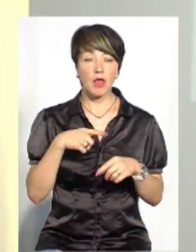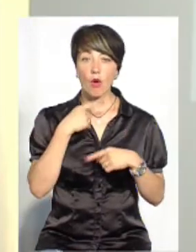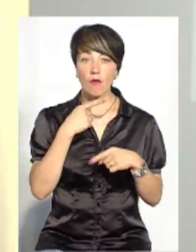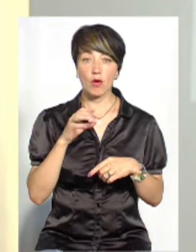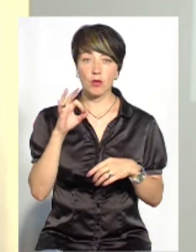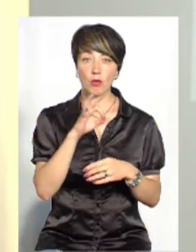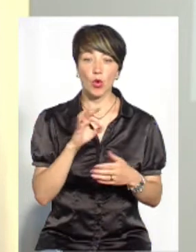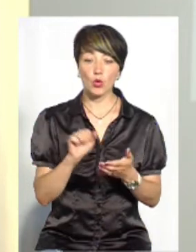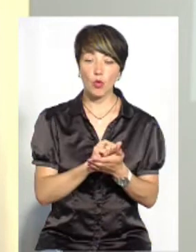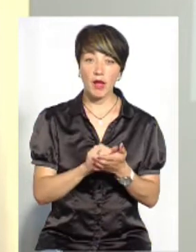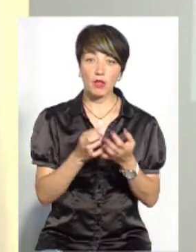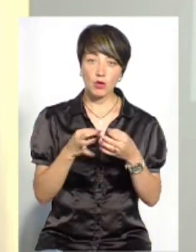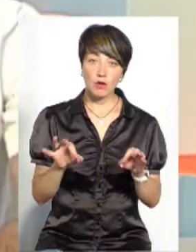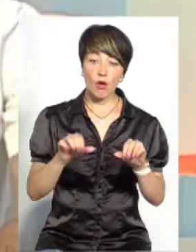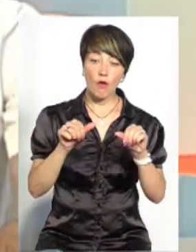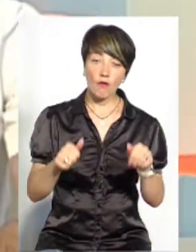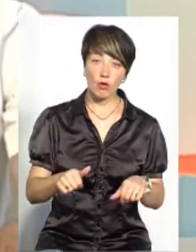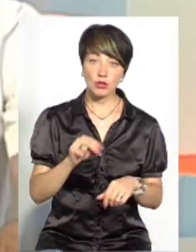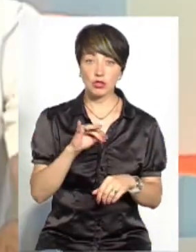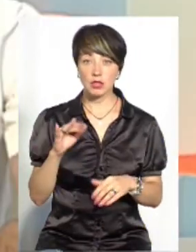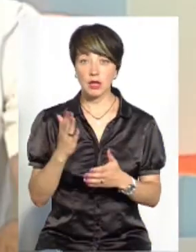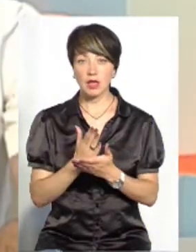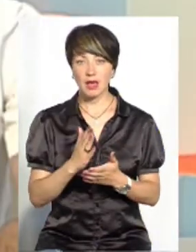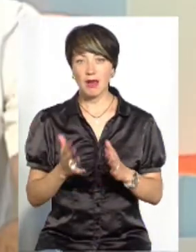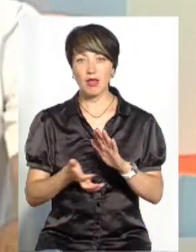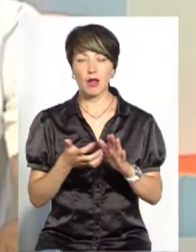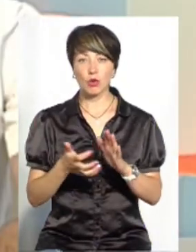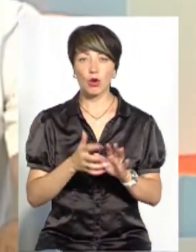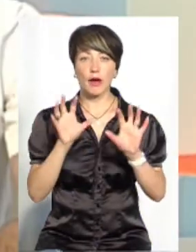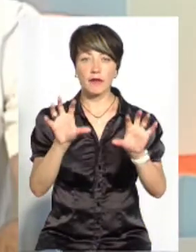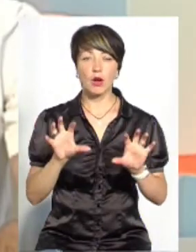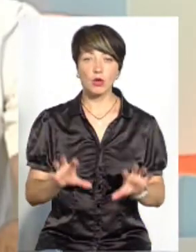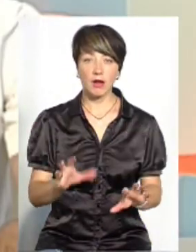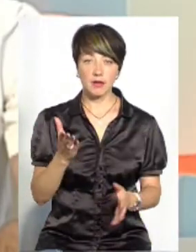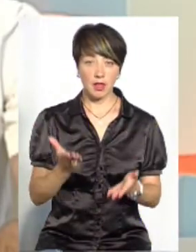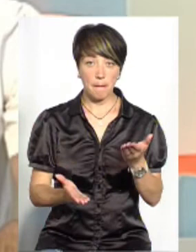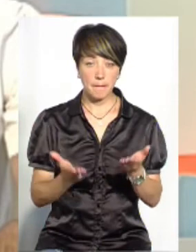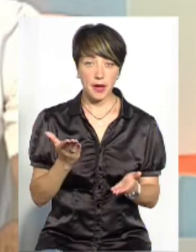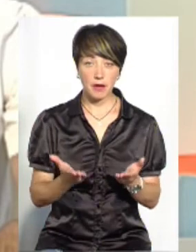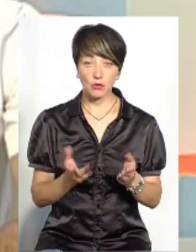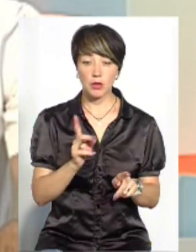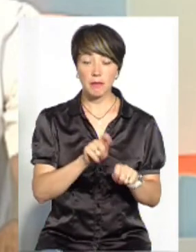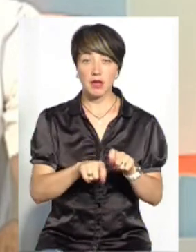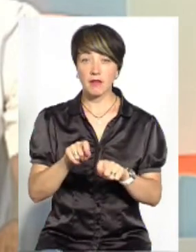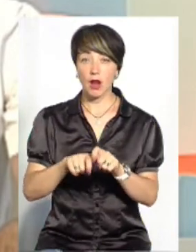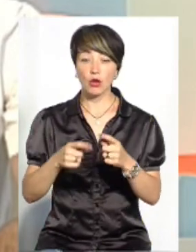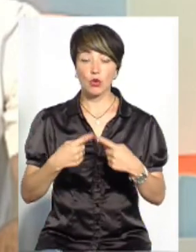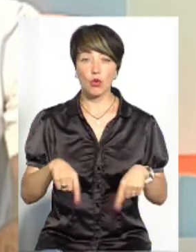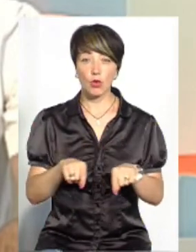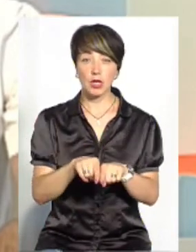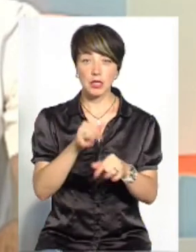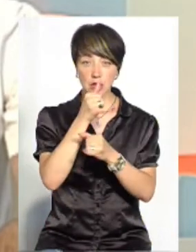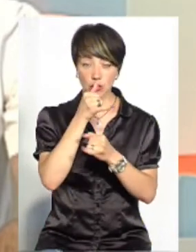оформити ці документи. Я не знаю, мабуть, є якась прогалина в законодавстві, та, і відповідно перевіряючі органи